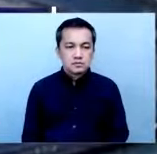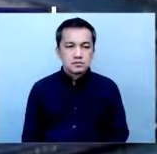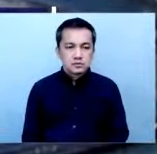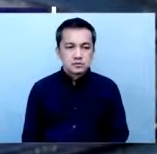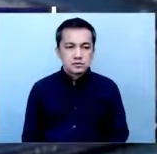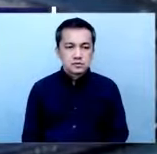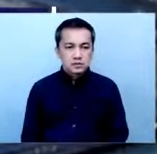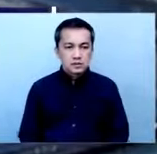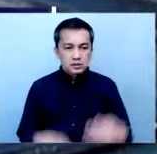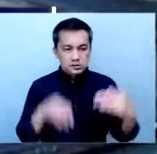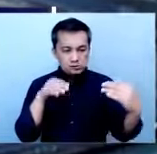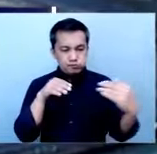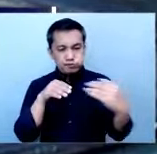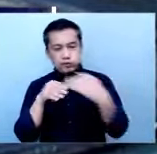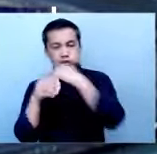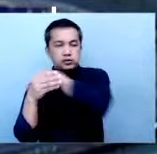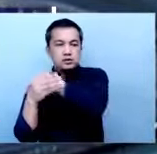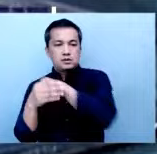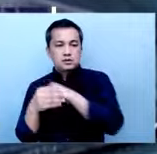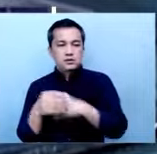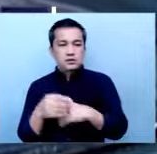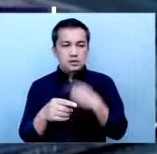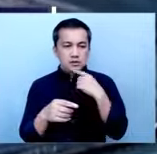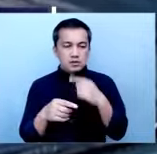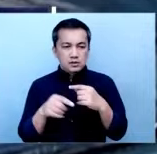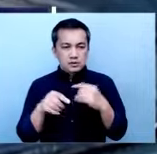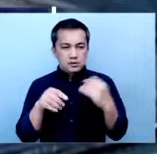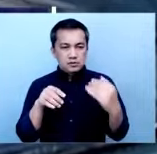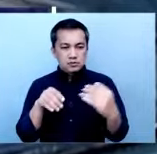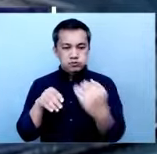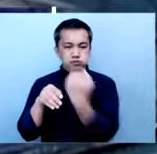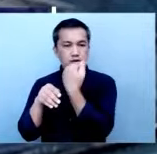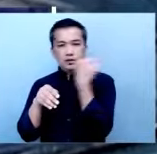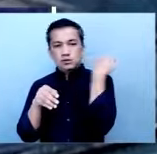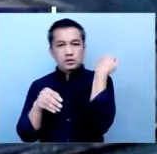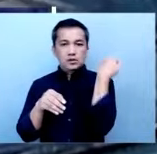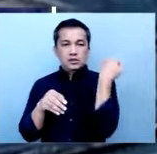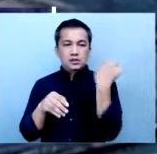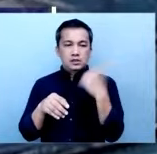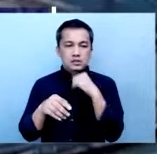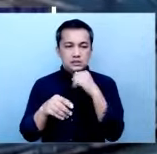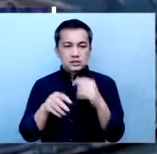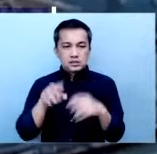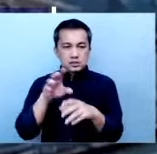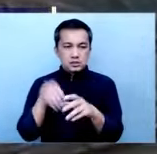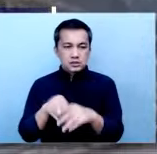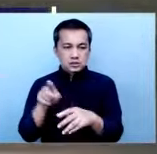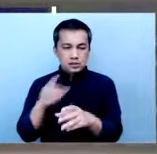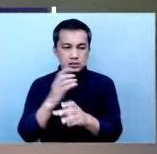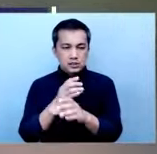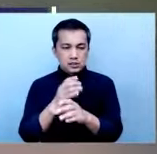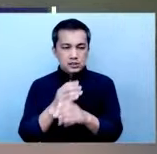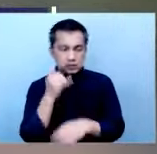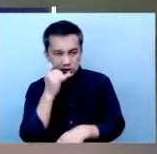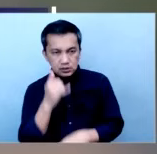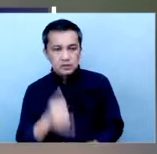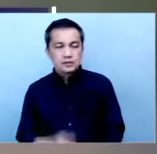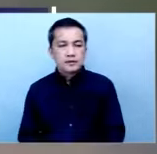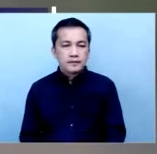Inararo nito ang mga sasakyan. Mabuti na lang, bahagyang kumabig ang truck kaya hindi nadamay ang sasakyan na naka-dashcam.